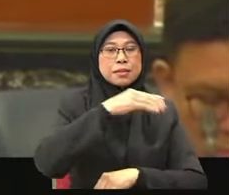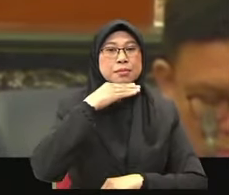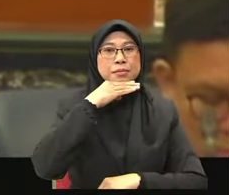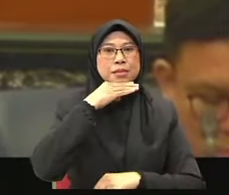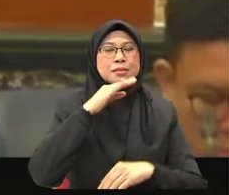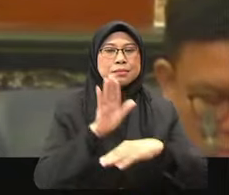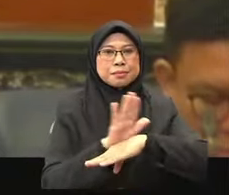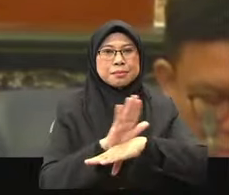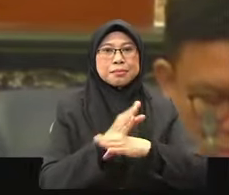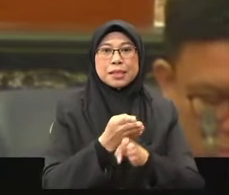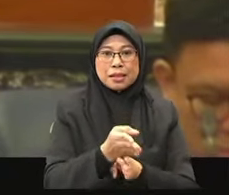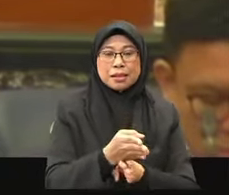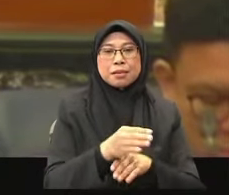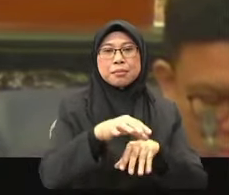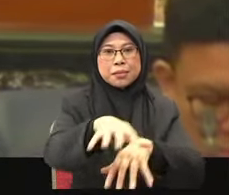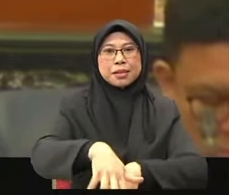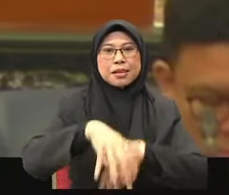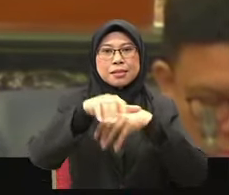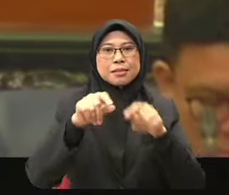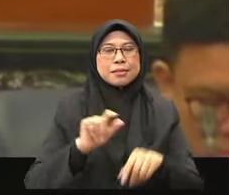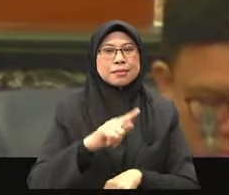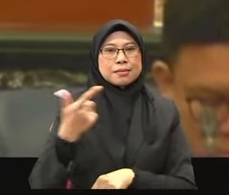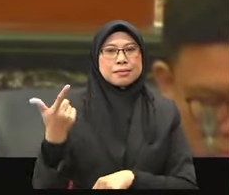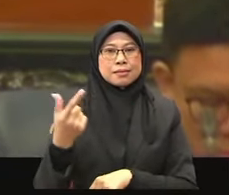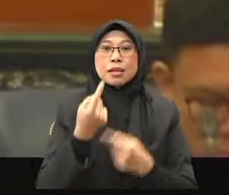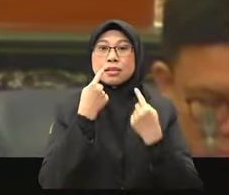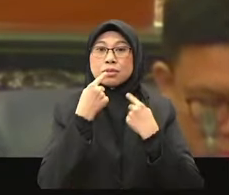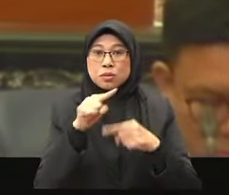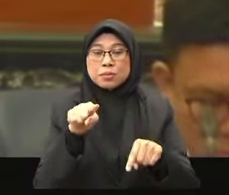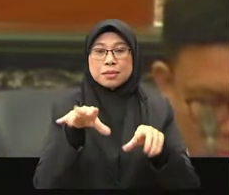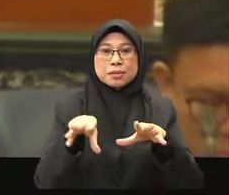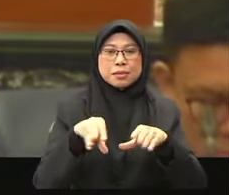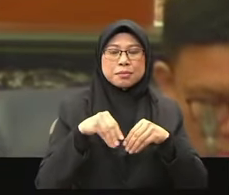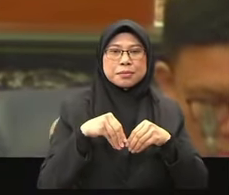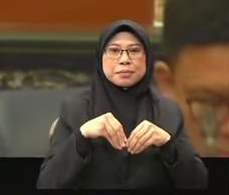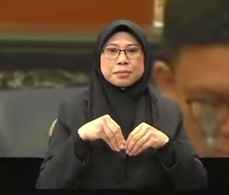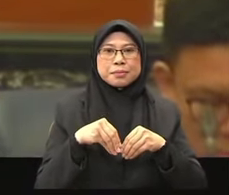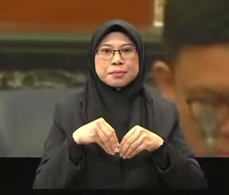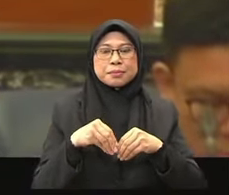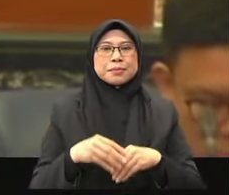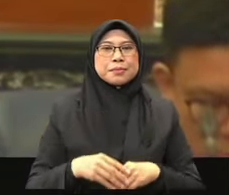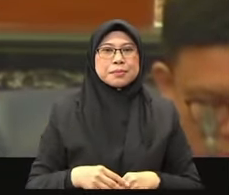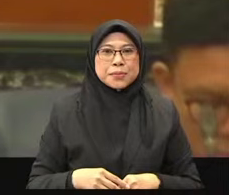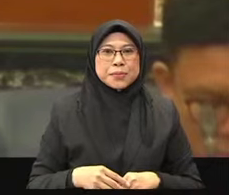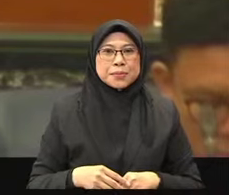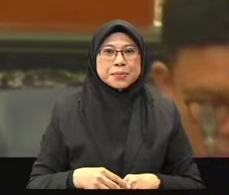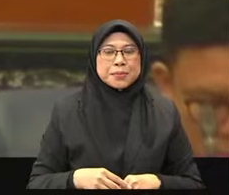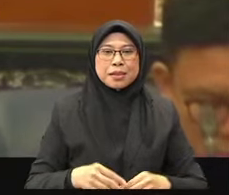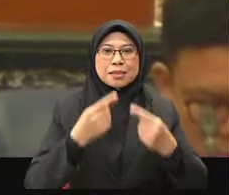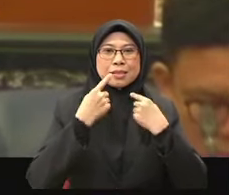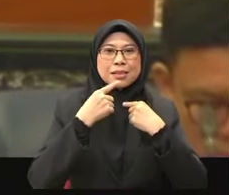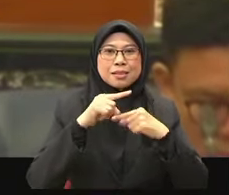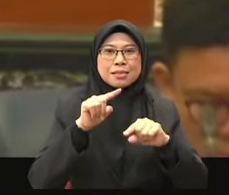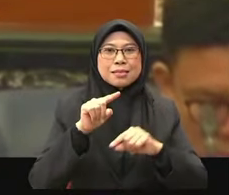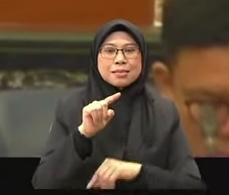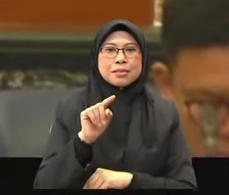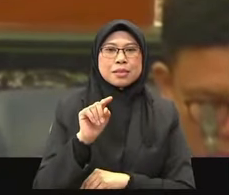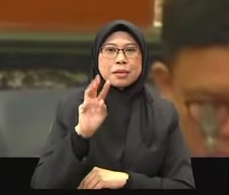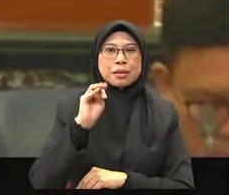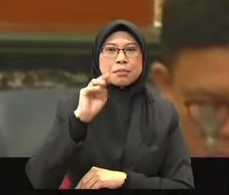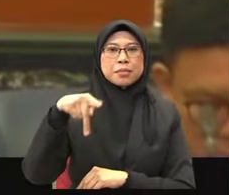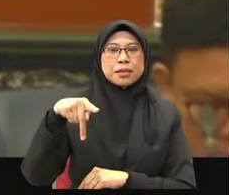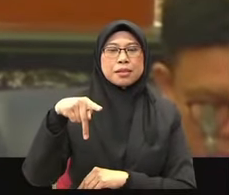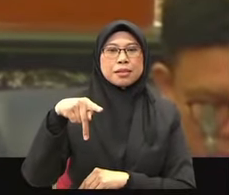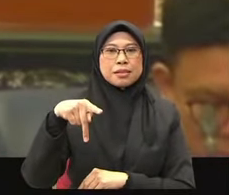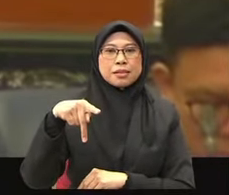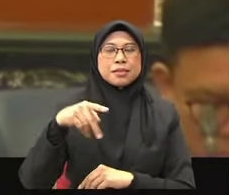Minor Junction ini telah menyekarkan penduduk-penduduk setempat dan agak membahayakan. Ramai penduduk kampung yang menggunakan simpang ini telah datang mengadu kepada